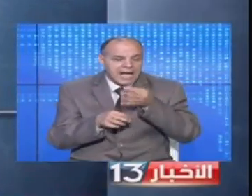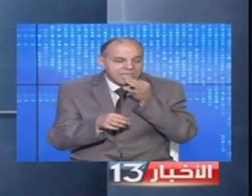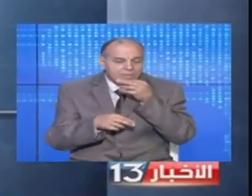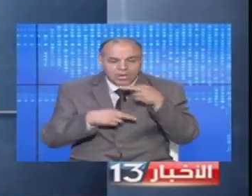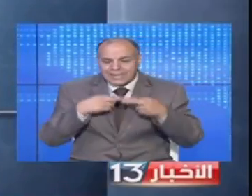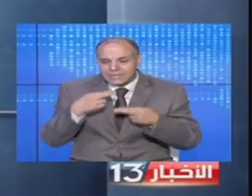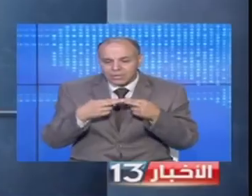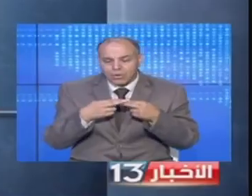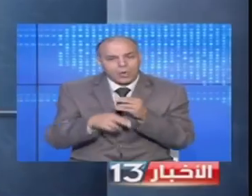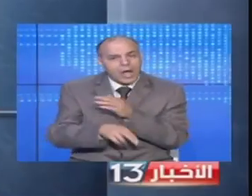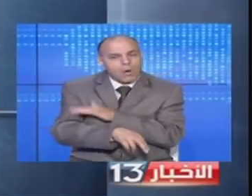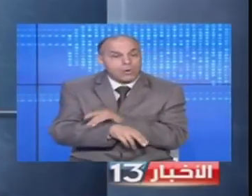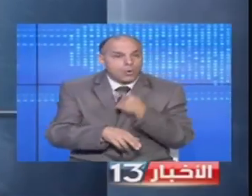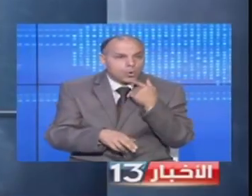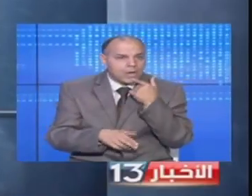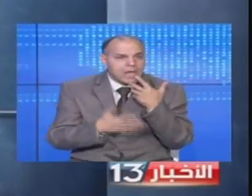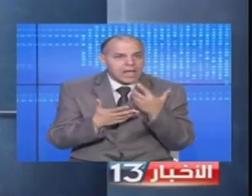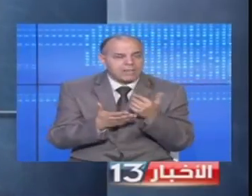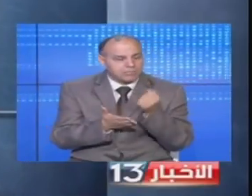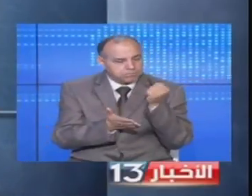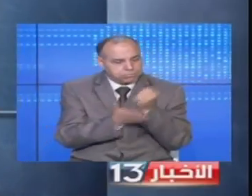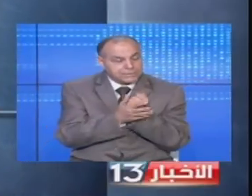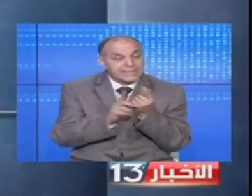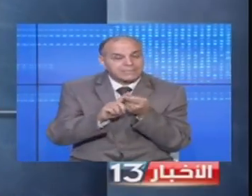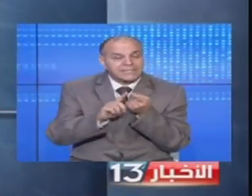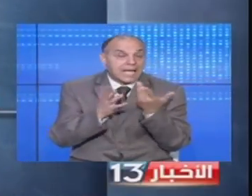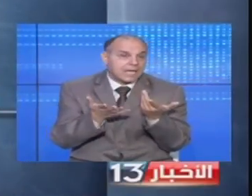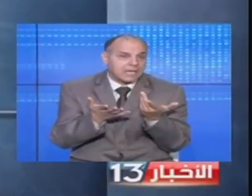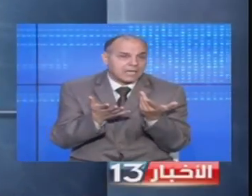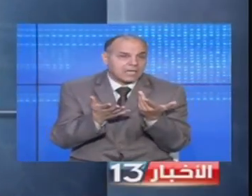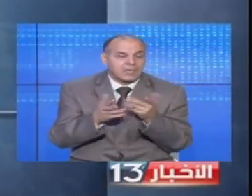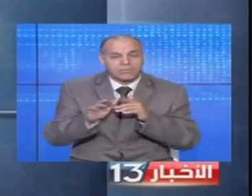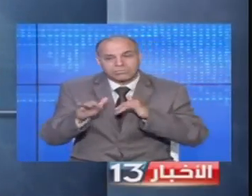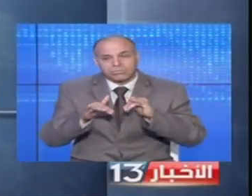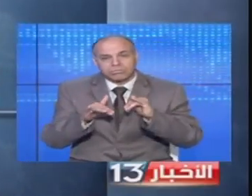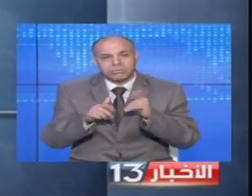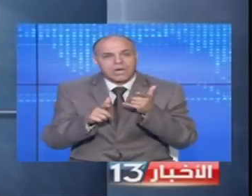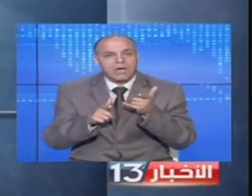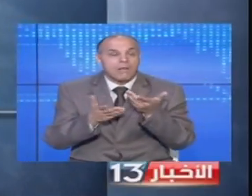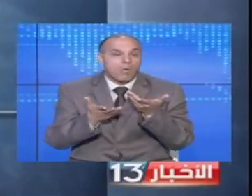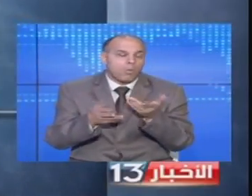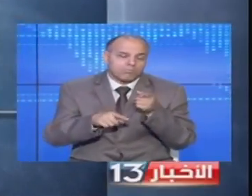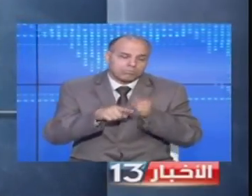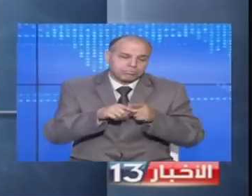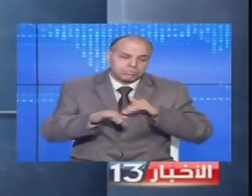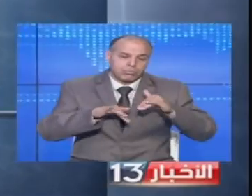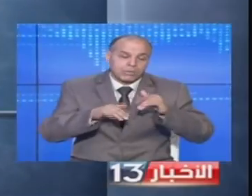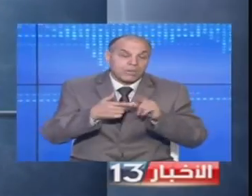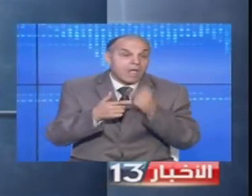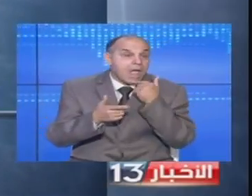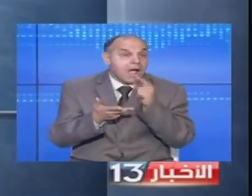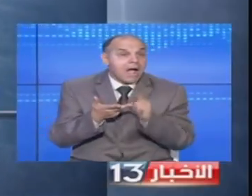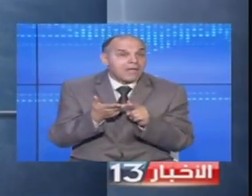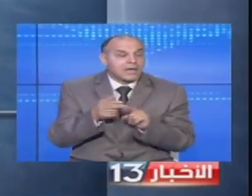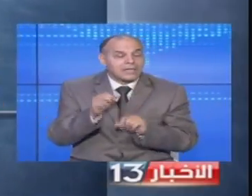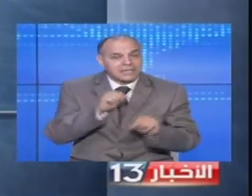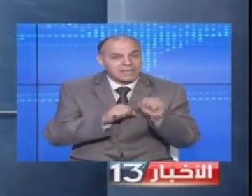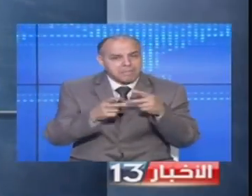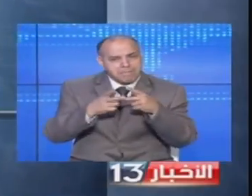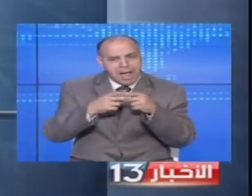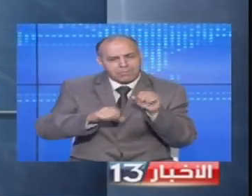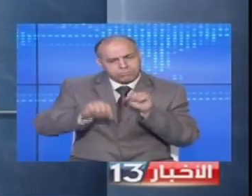والمطاعم واعوانها من رخص استثنائيه للجولان في ظل الحظر ليتسنى لهم تنظيف